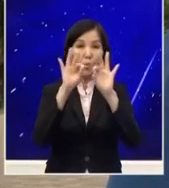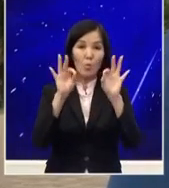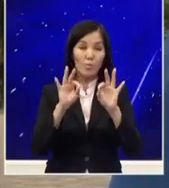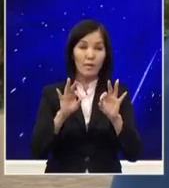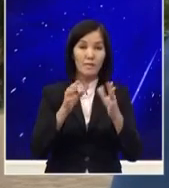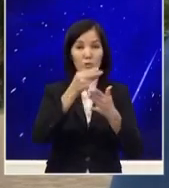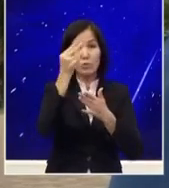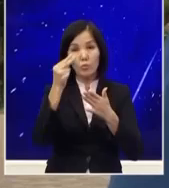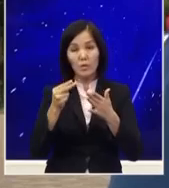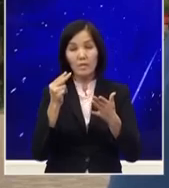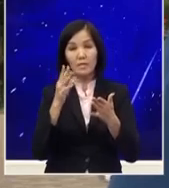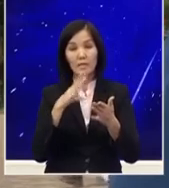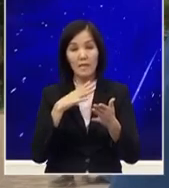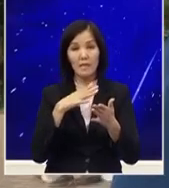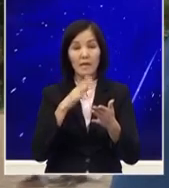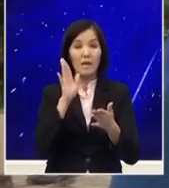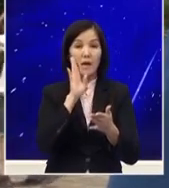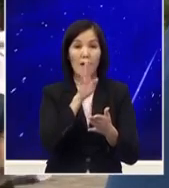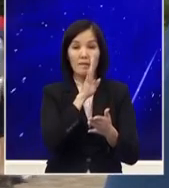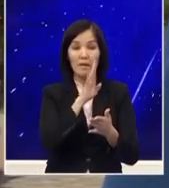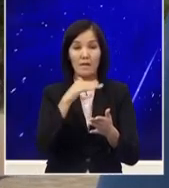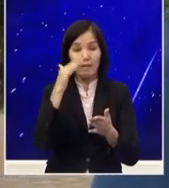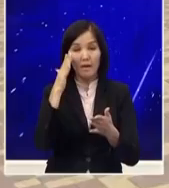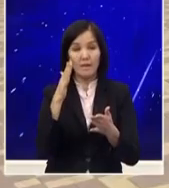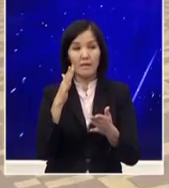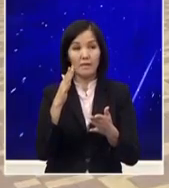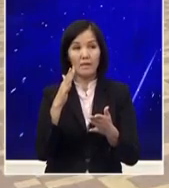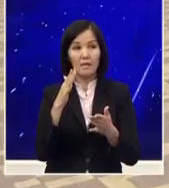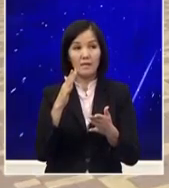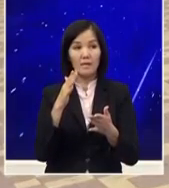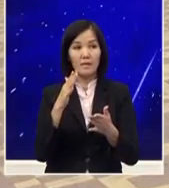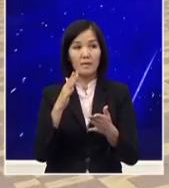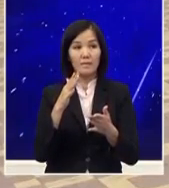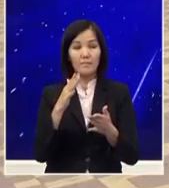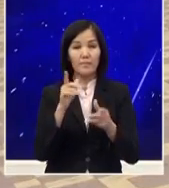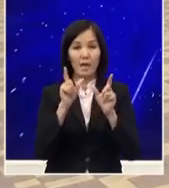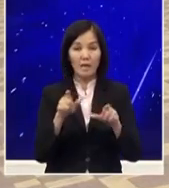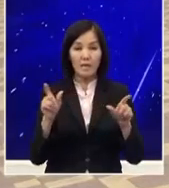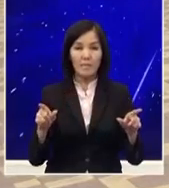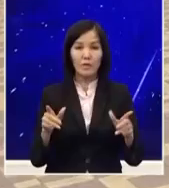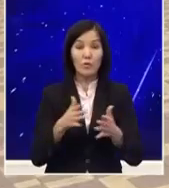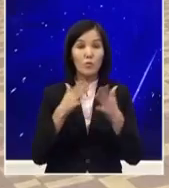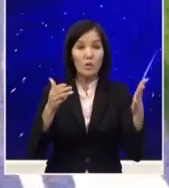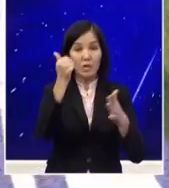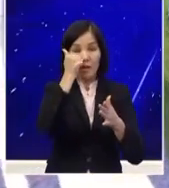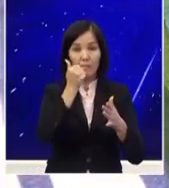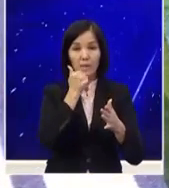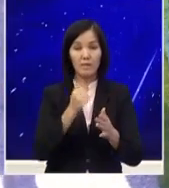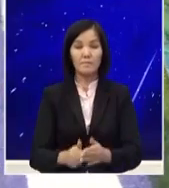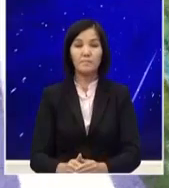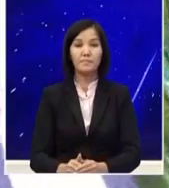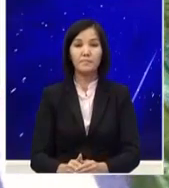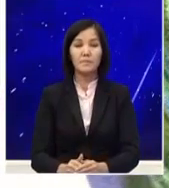жатыр. Сондықтан мен атана ретінде осы азаматтардың бәріне үлкен алғысымды айтамын.